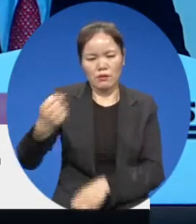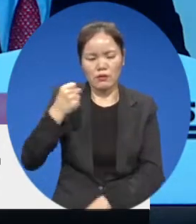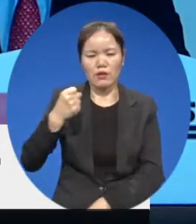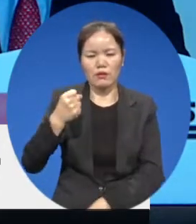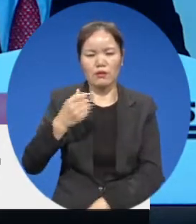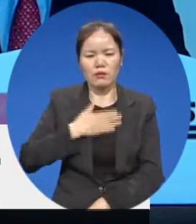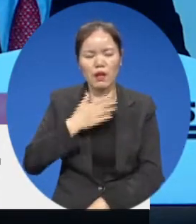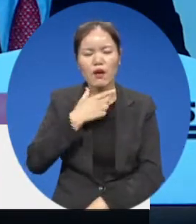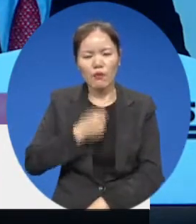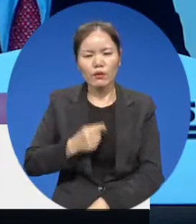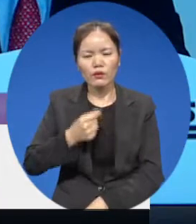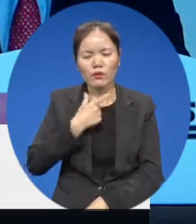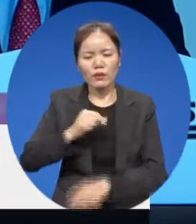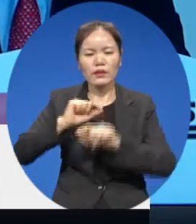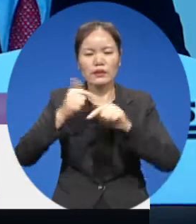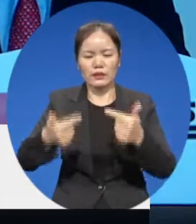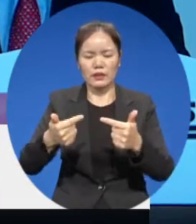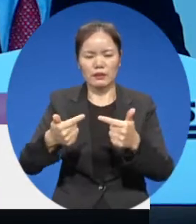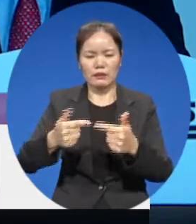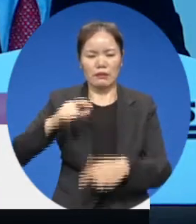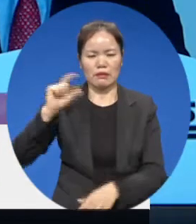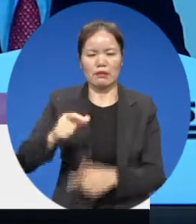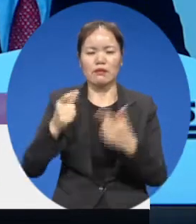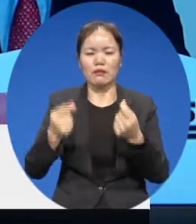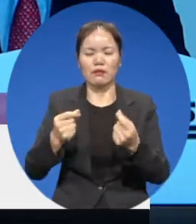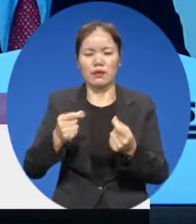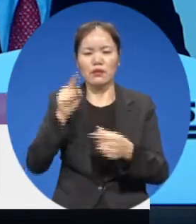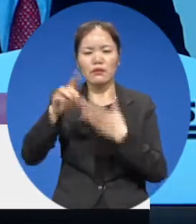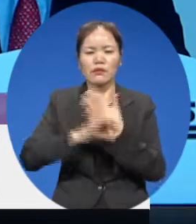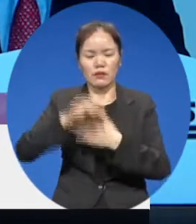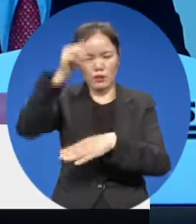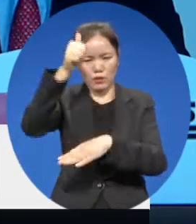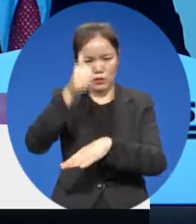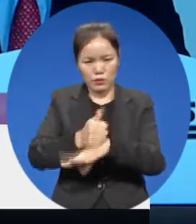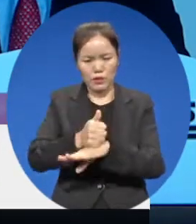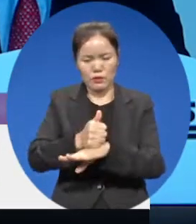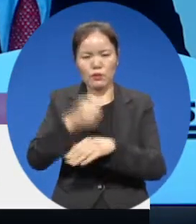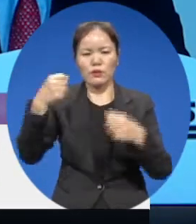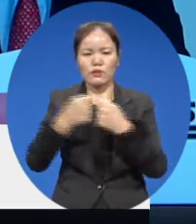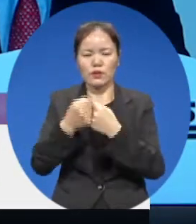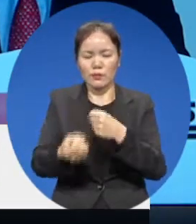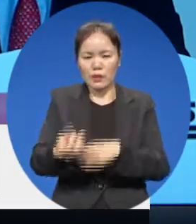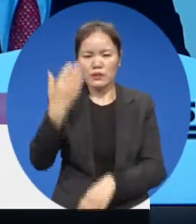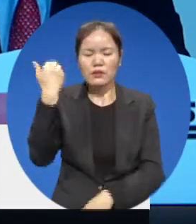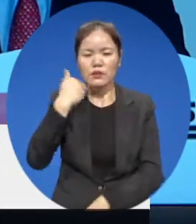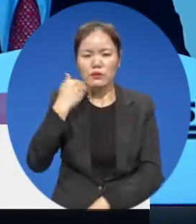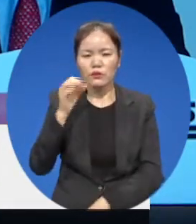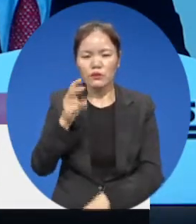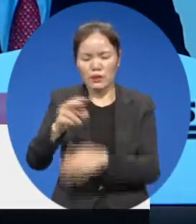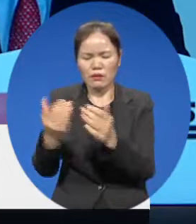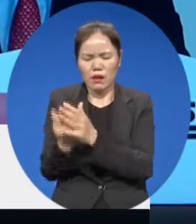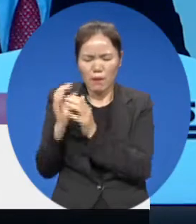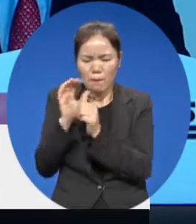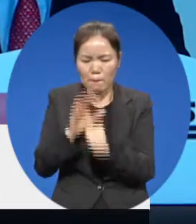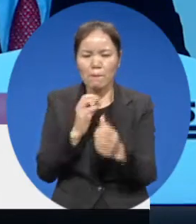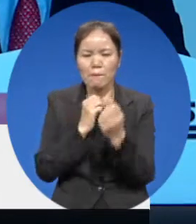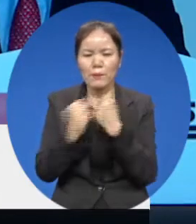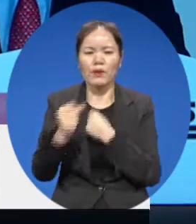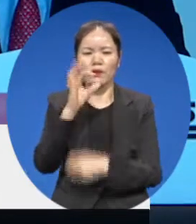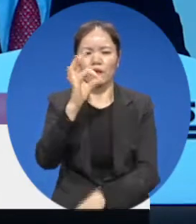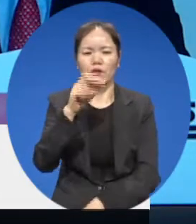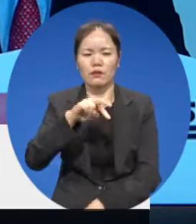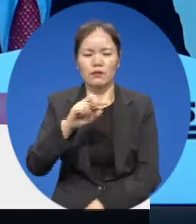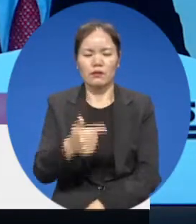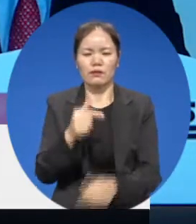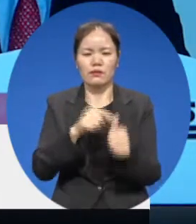유지될 가능성이 높아요 그러면 최종적으로 봤을 때 이 싸움에 승자와 패자는 누구 있냐 여당이 아무리 이렇게 압박을 해도 녀석을 총장의